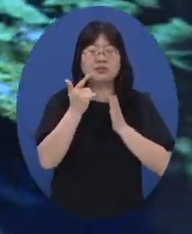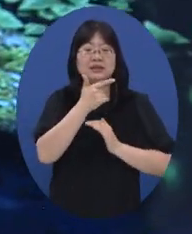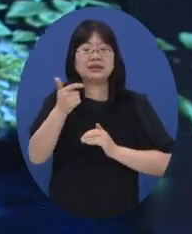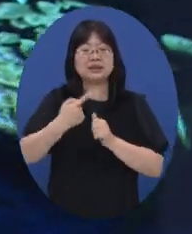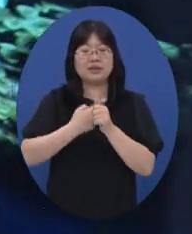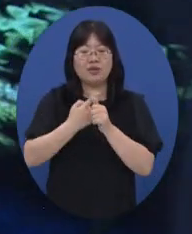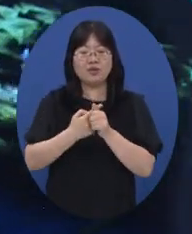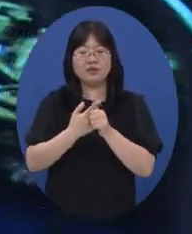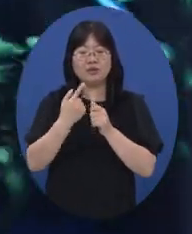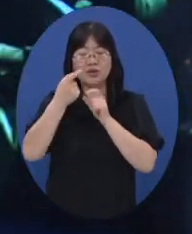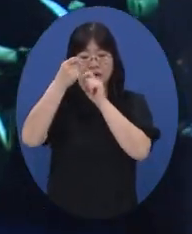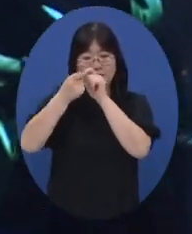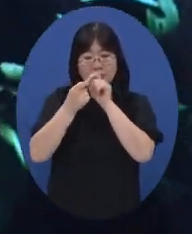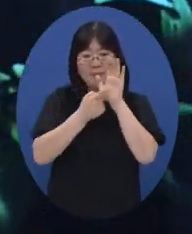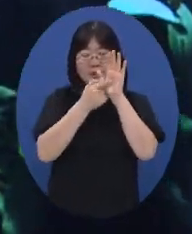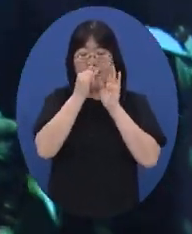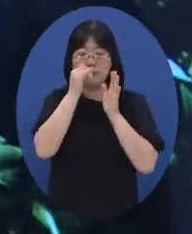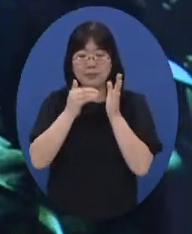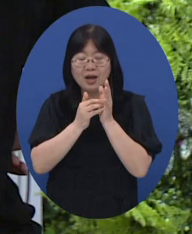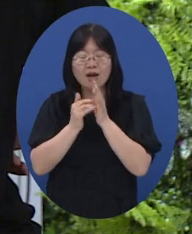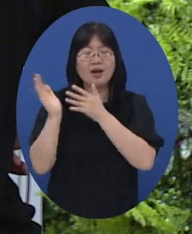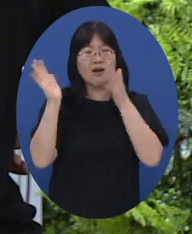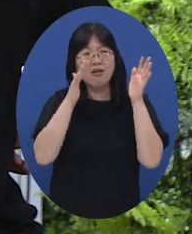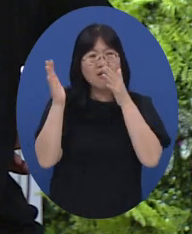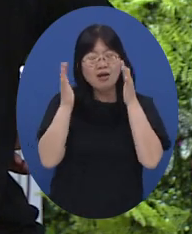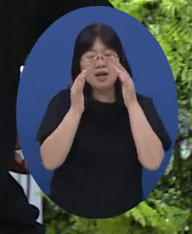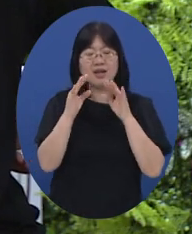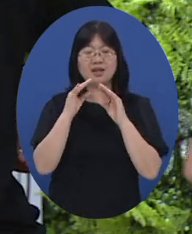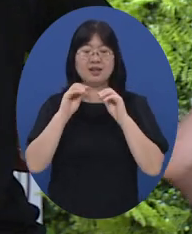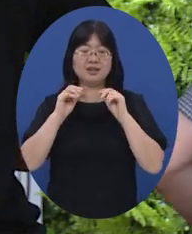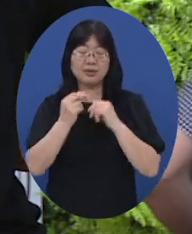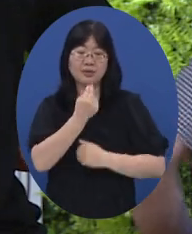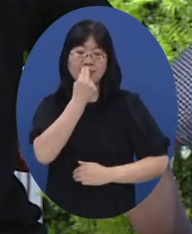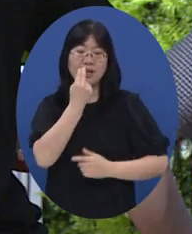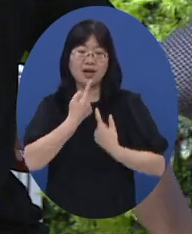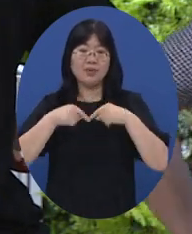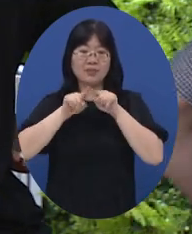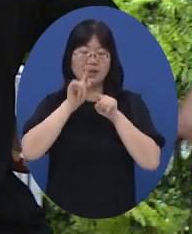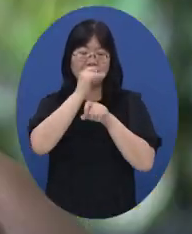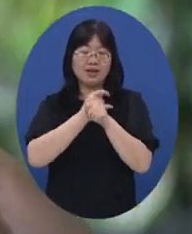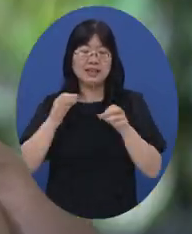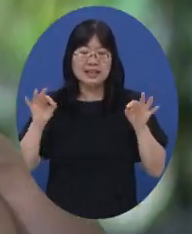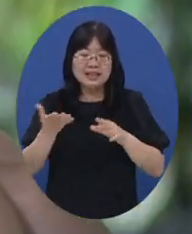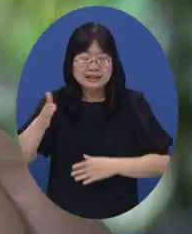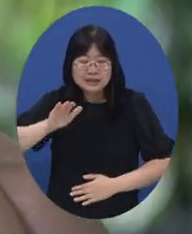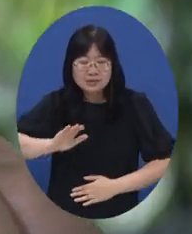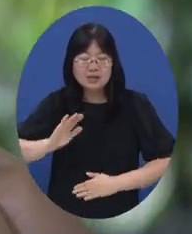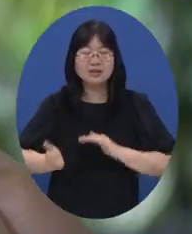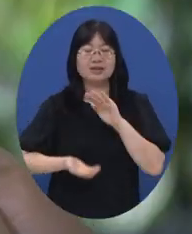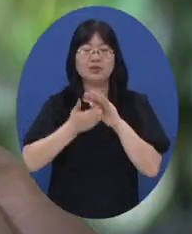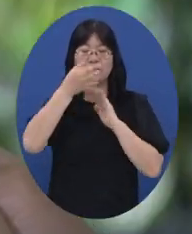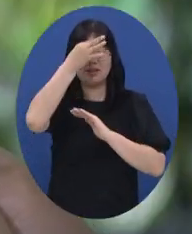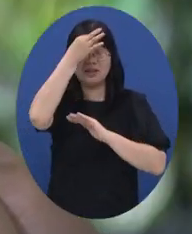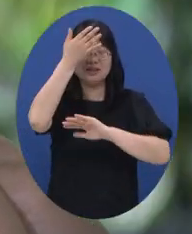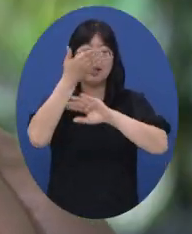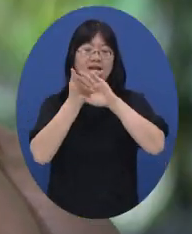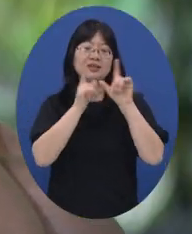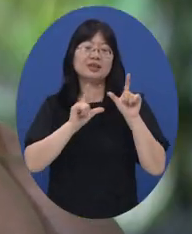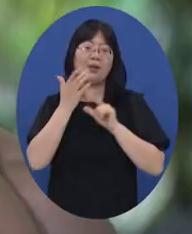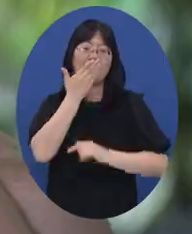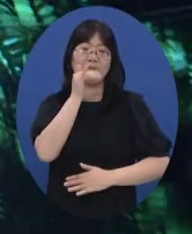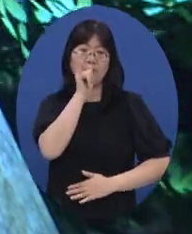펼쳐집니다. 살랑살랑 불어오는 바람과 흙냄새까지 연출해 잠깐이지만 첨단 기술로 전혀 다른 삶을 살 수